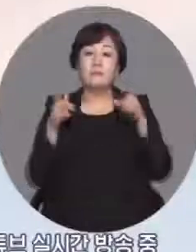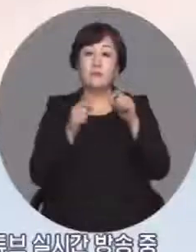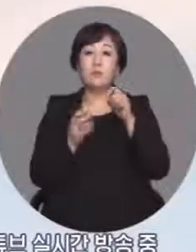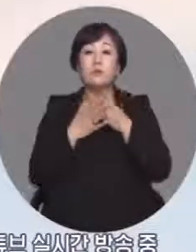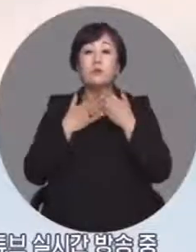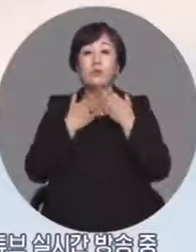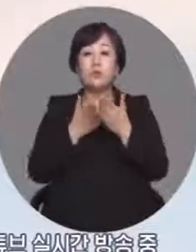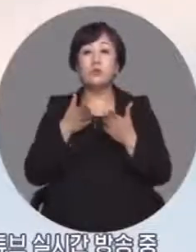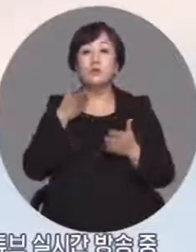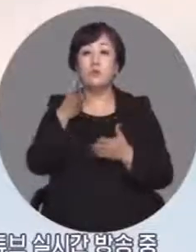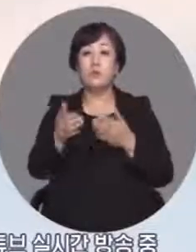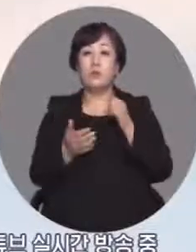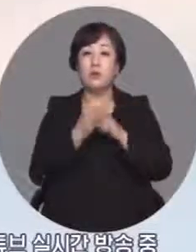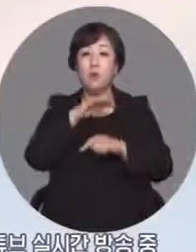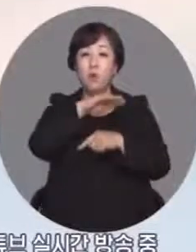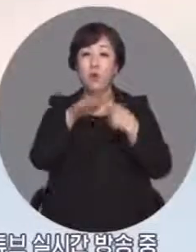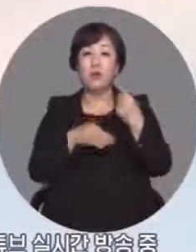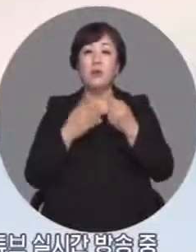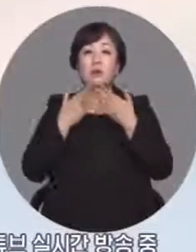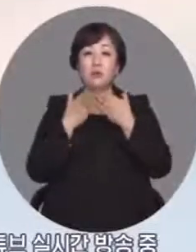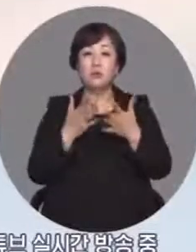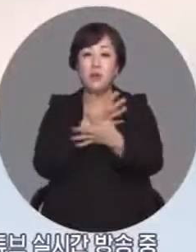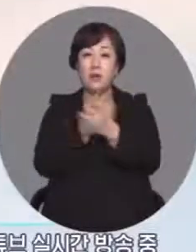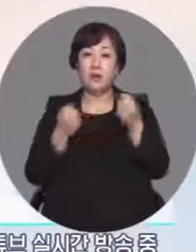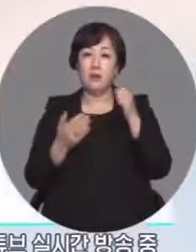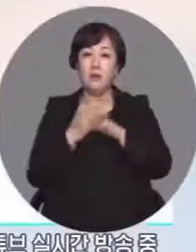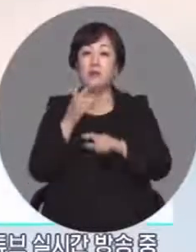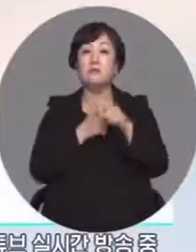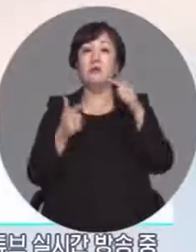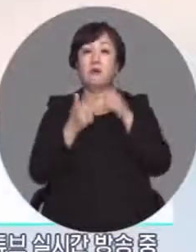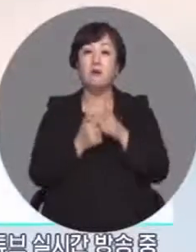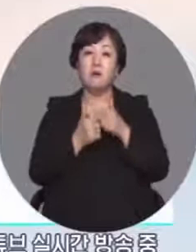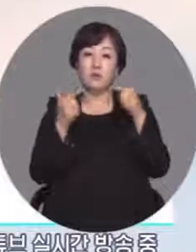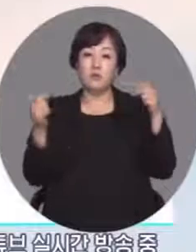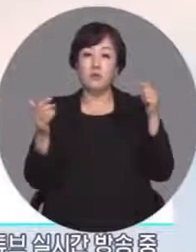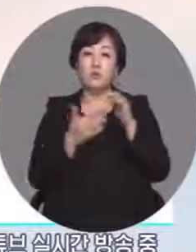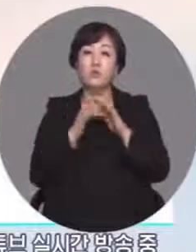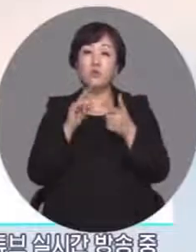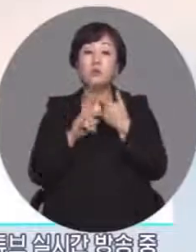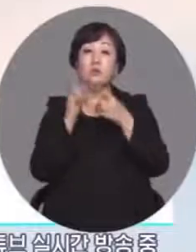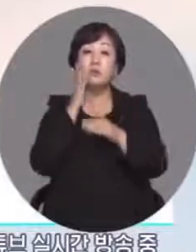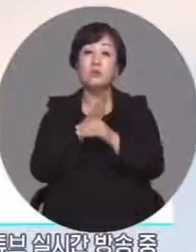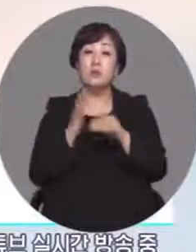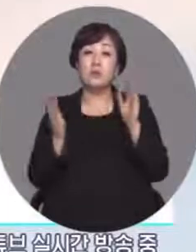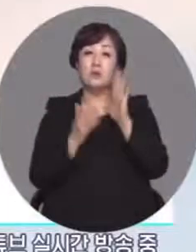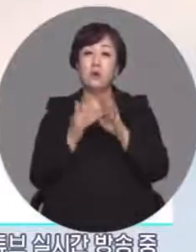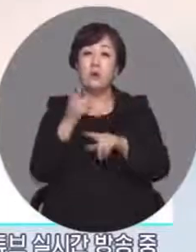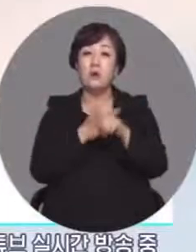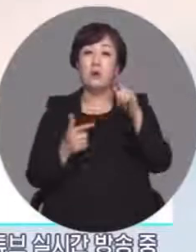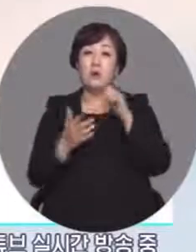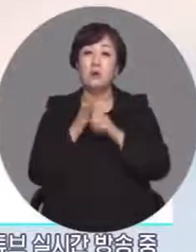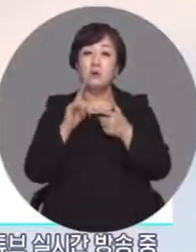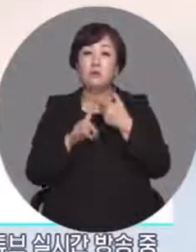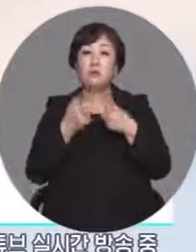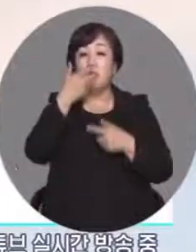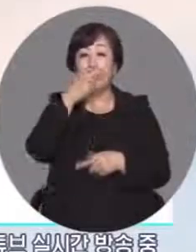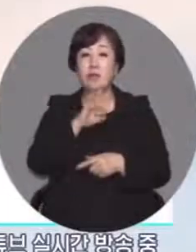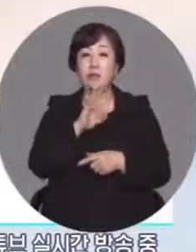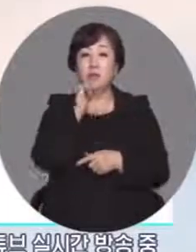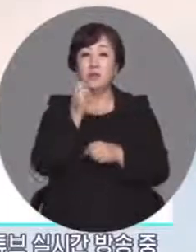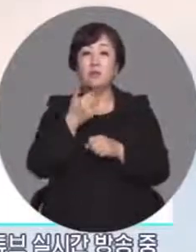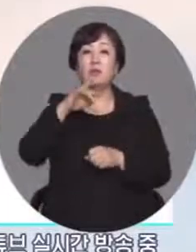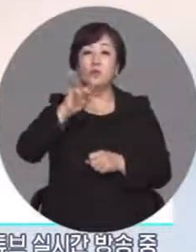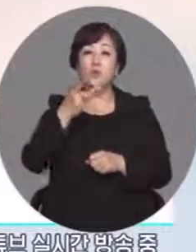최근 조선업계는 친환경 선박 건조바람이 거세게 불고 있습니다. 이런 가운데 막대한 유무형의 이익이